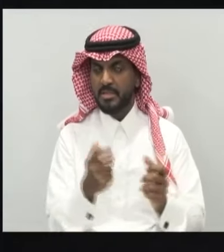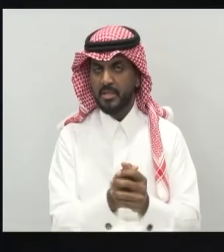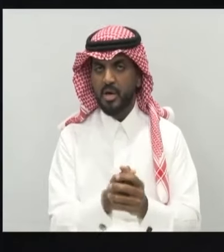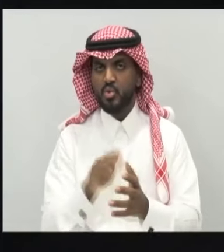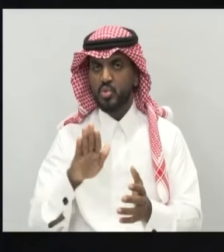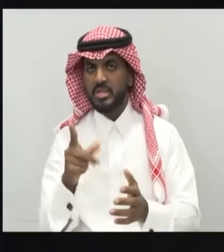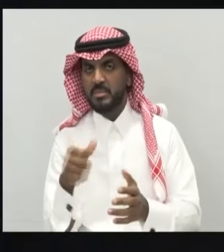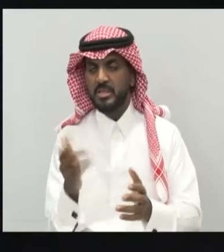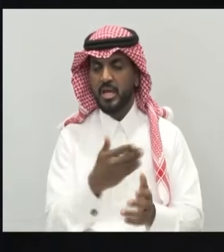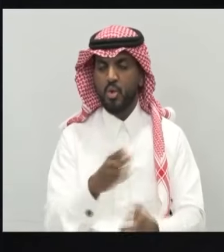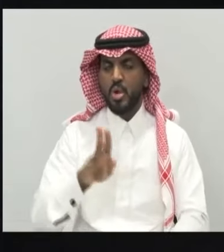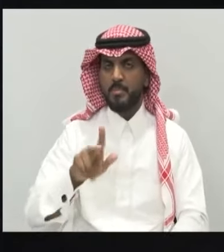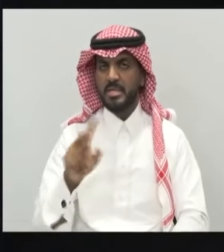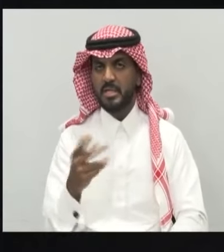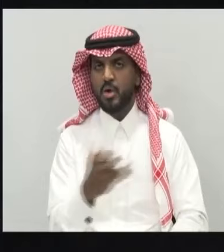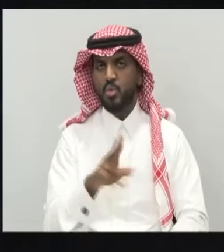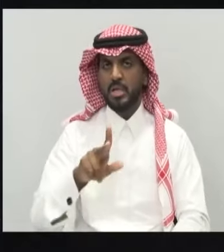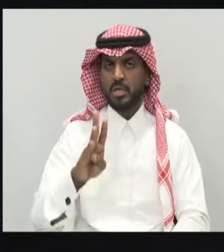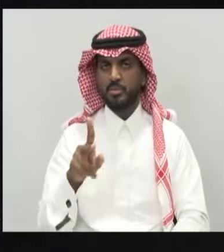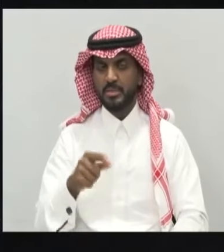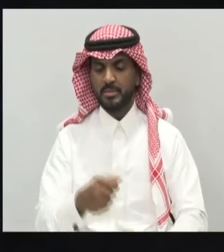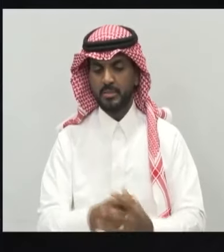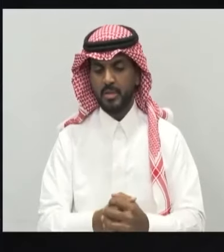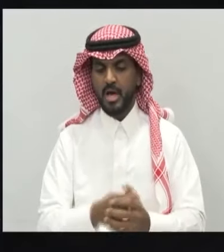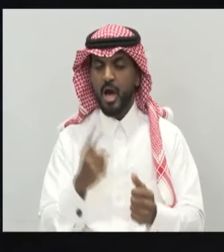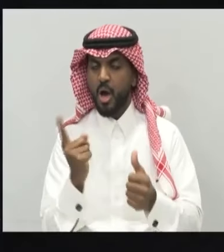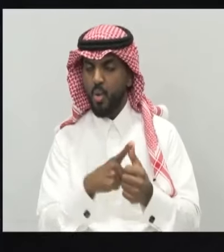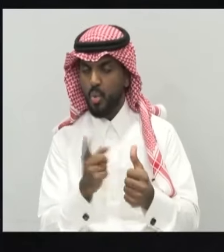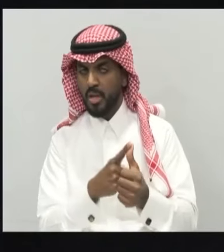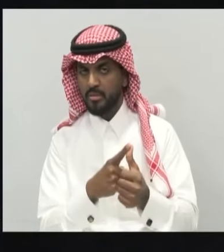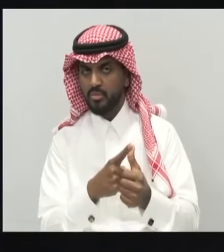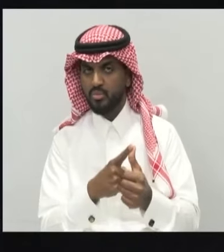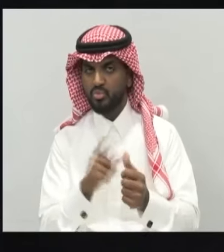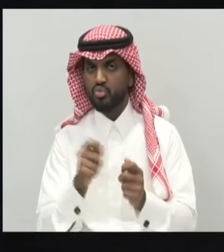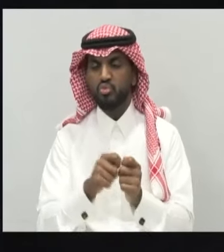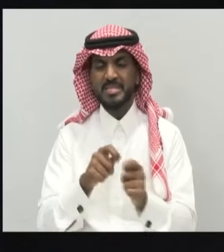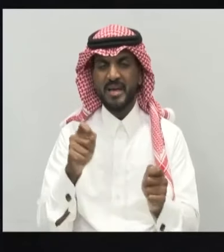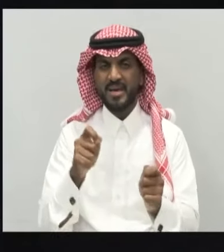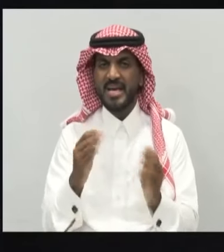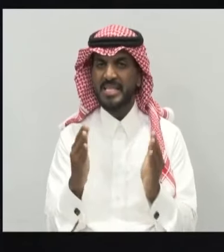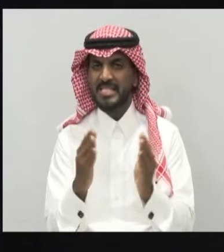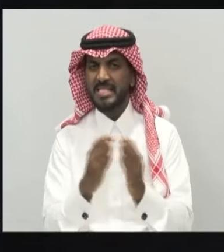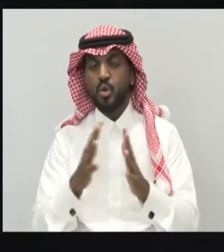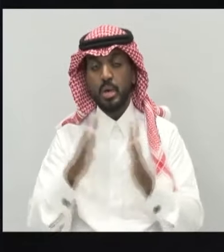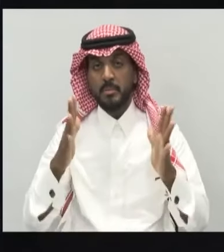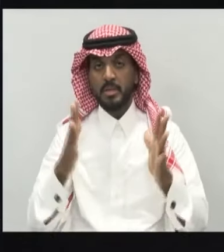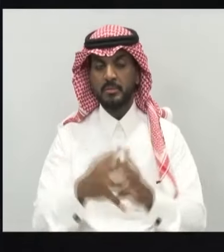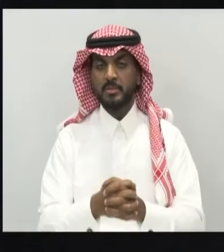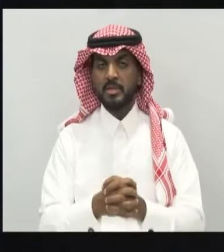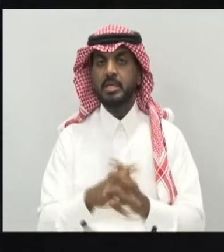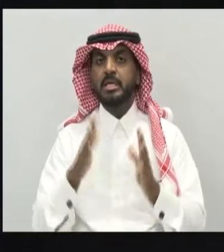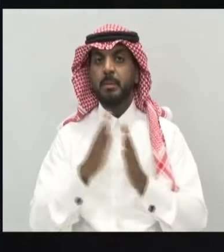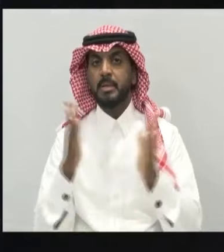بالسنتيمتر بالمتر بالكيلومتر اولا هل هي مسافه قصيره ام كبيره